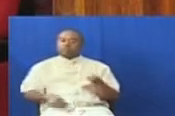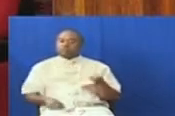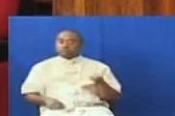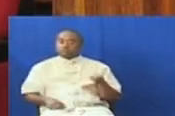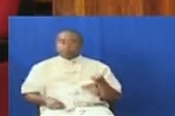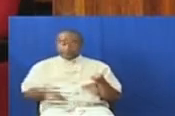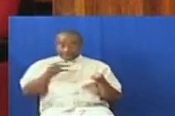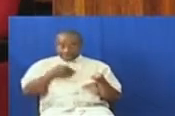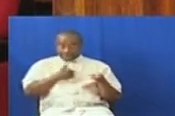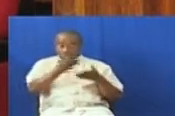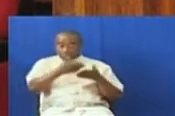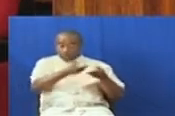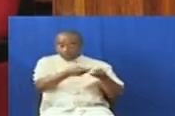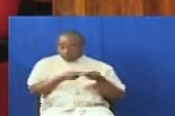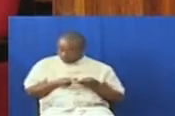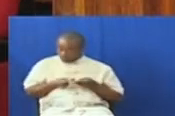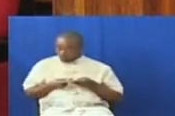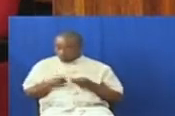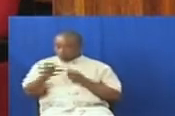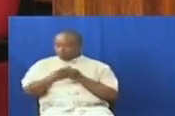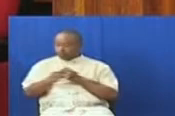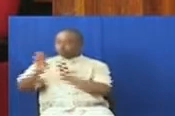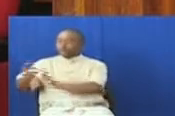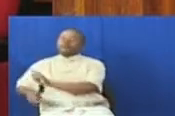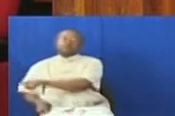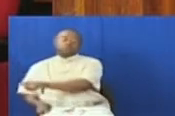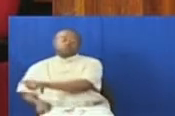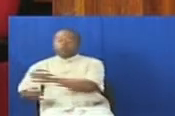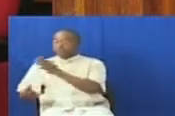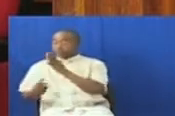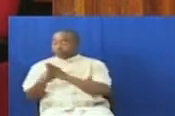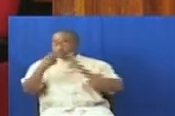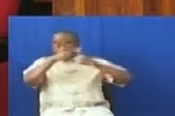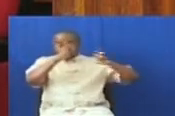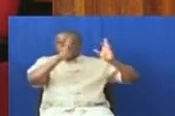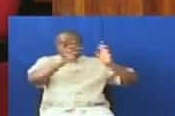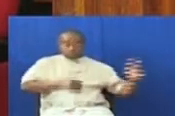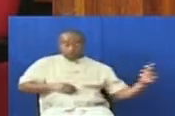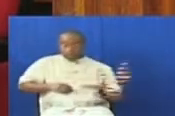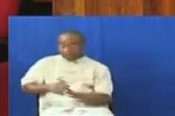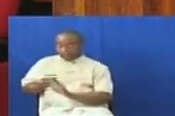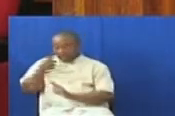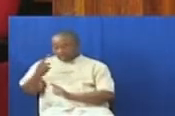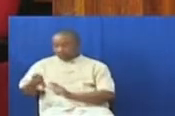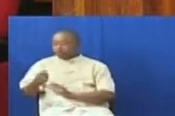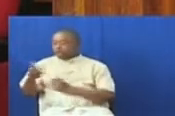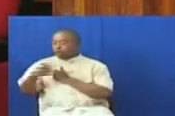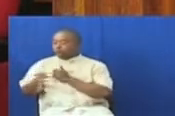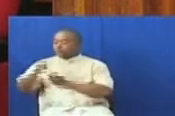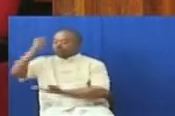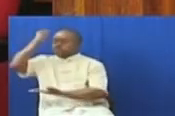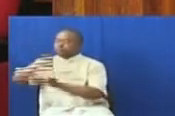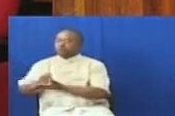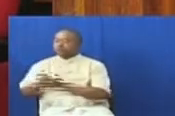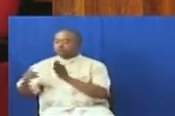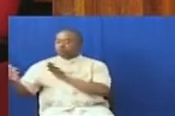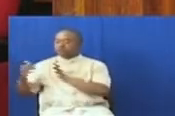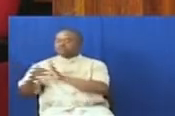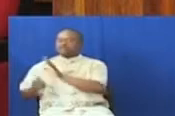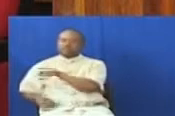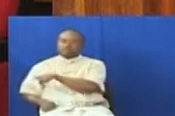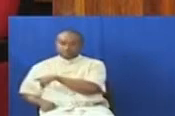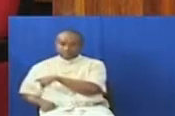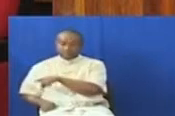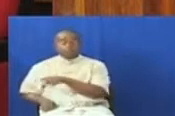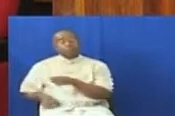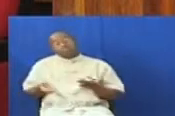hizi wanaziacha ili ziweze kufanya kazi ya CAG iwe rahisi zaidi. Inawezekana halmashauri nyingi zimepata hati